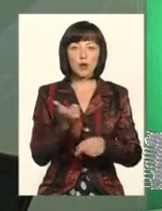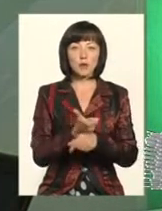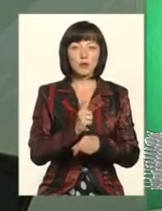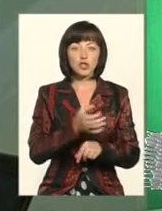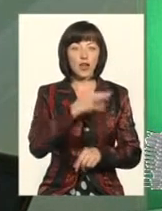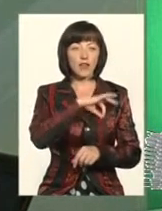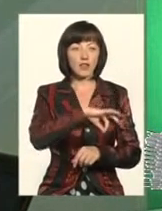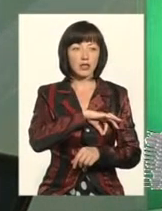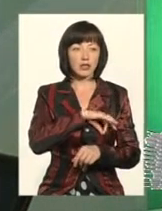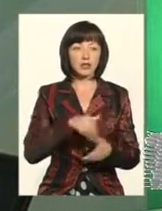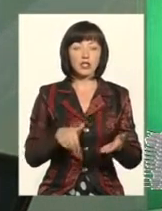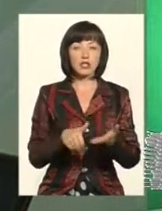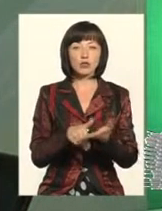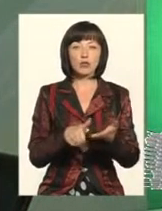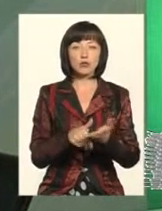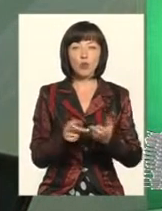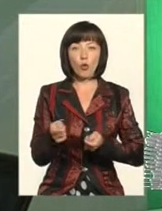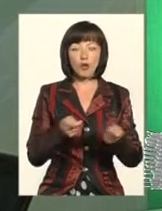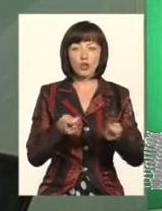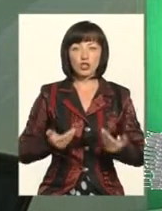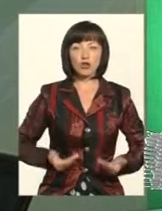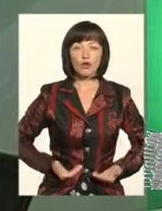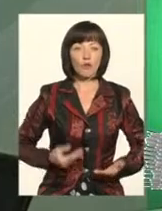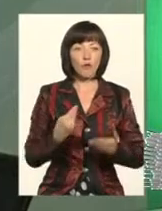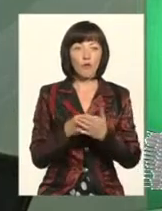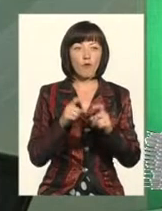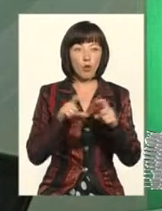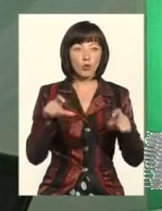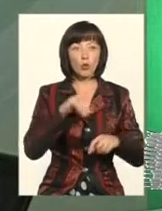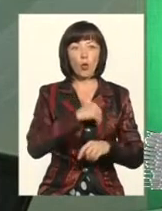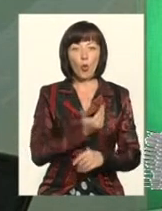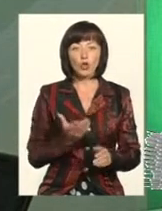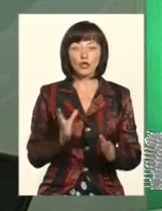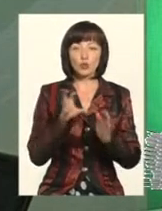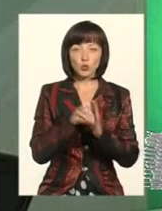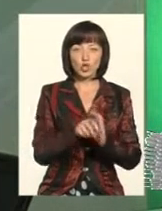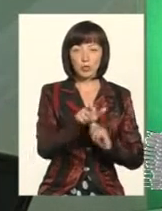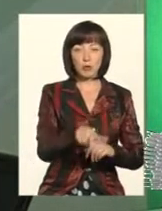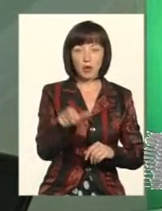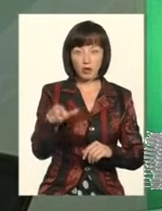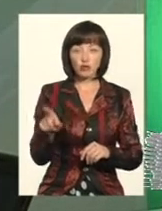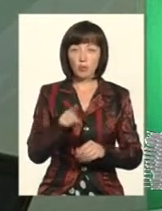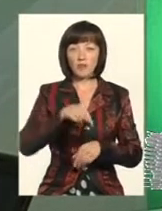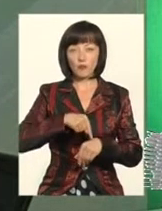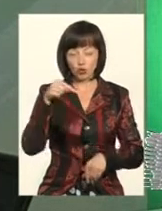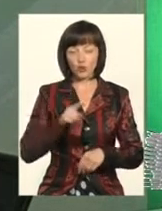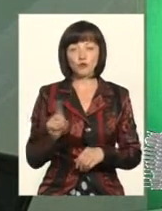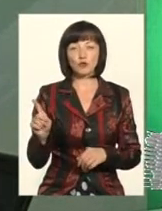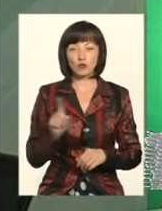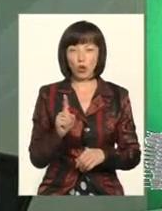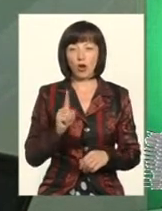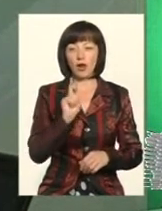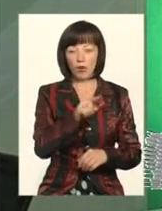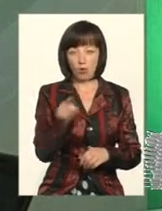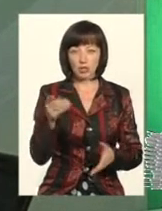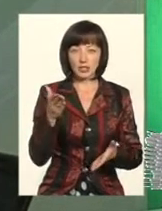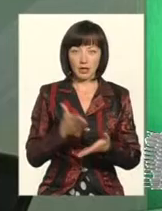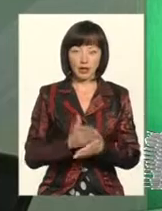ефективні способи управління житловим фондом. Вона хоче долучити мешканців, щоб кожен відчув, що кожен